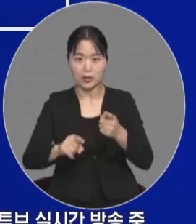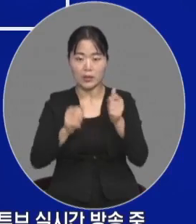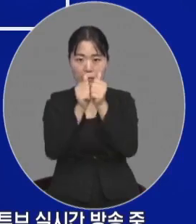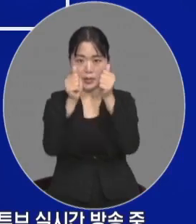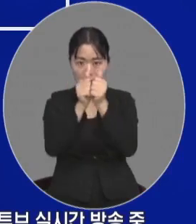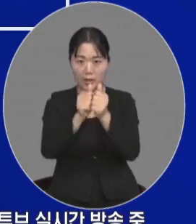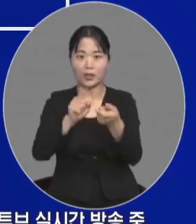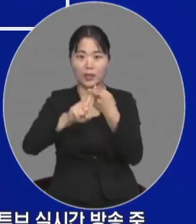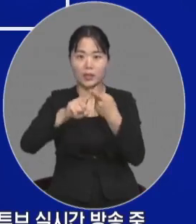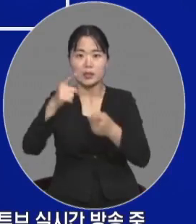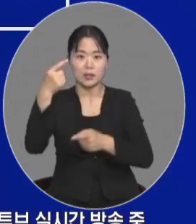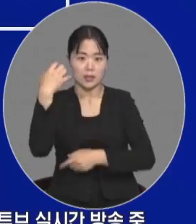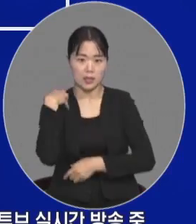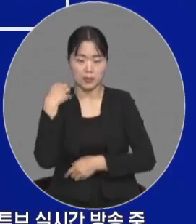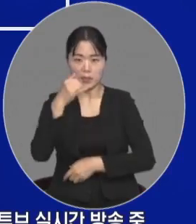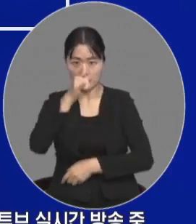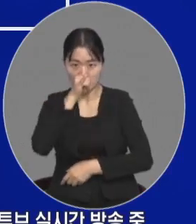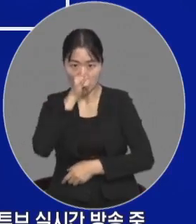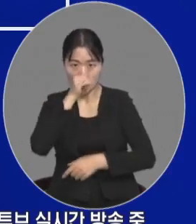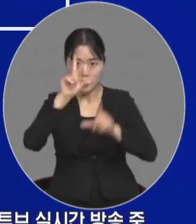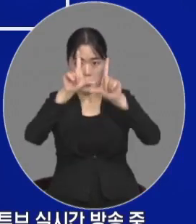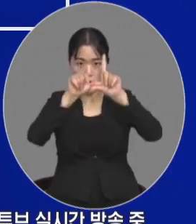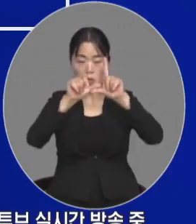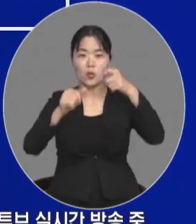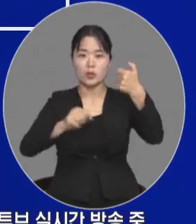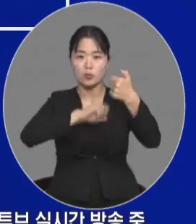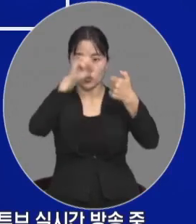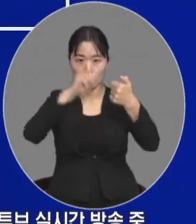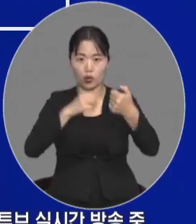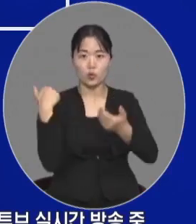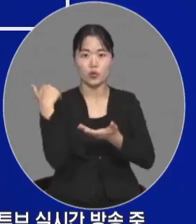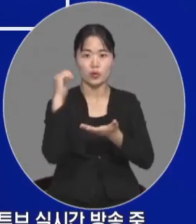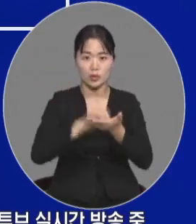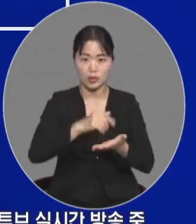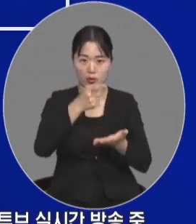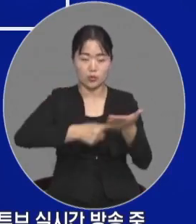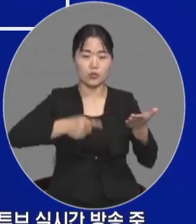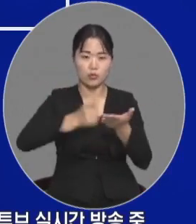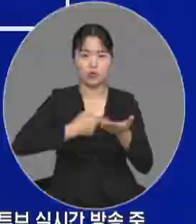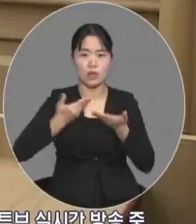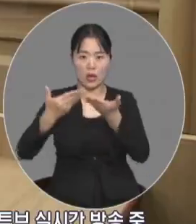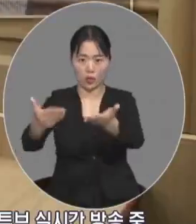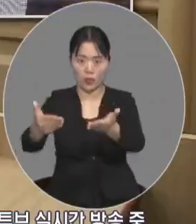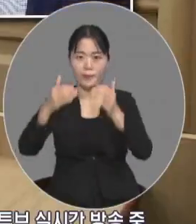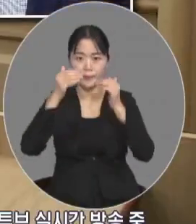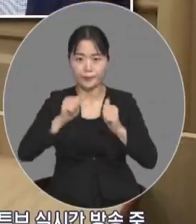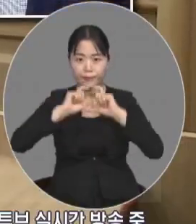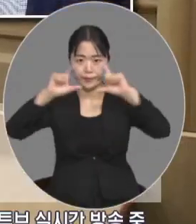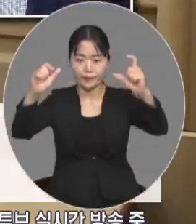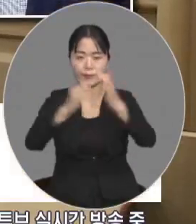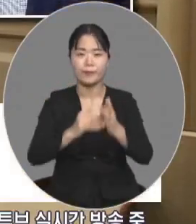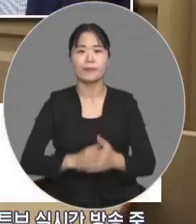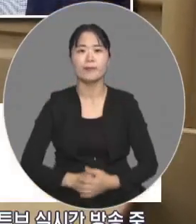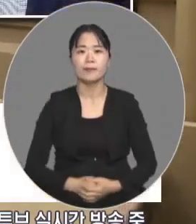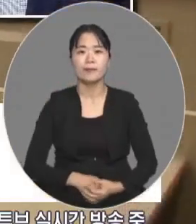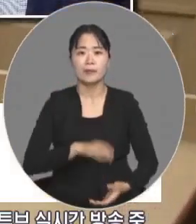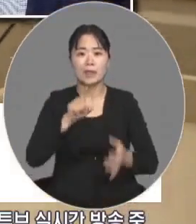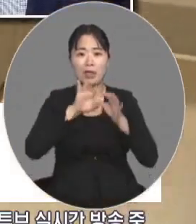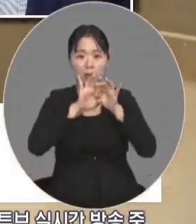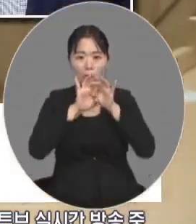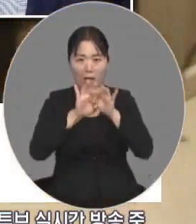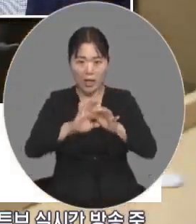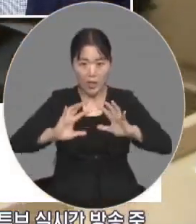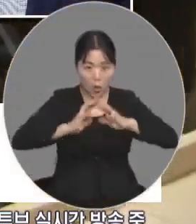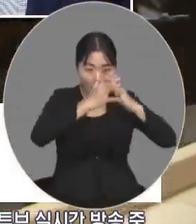대해서도 책임을 인정해 배상액의 50%를 돌려주라고 판결했습니다. 주택을 지을 수 있는 건축